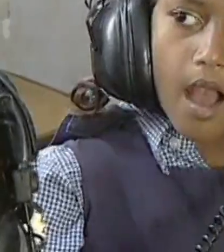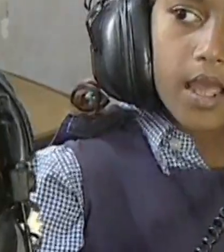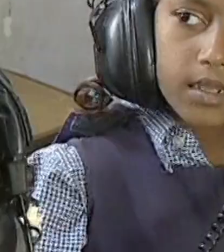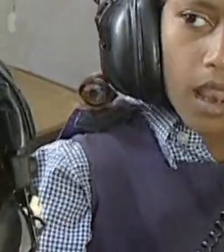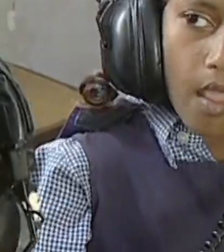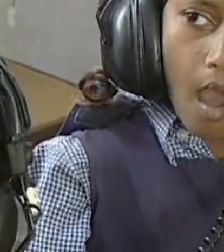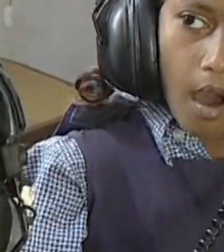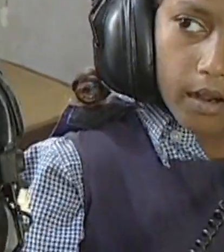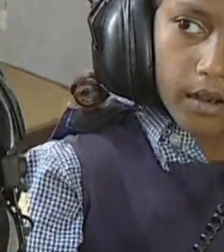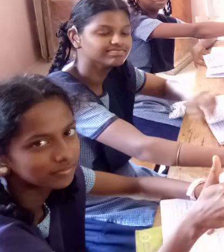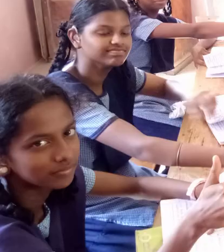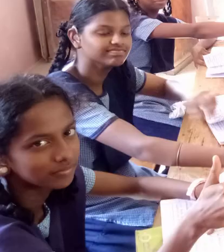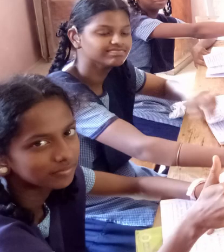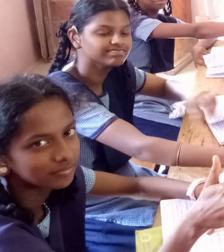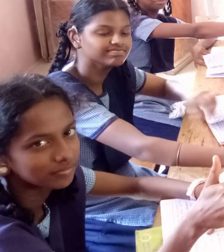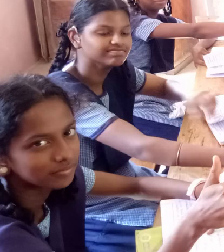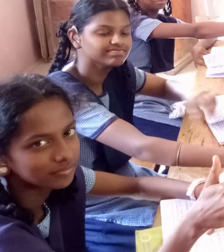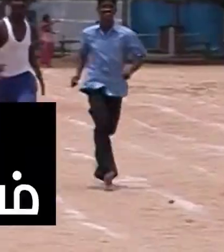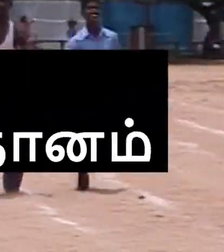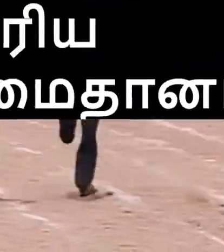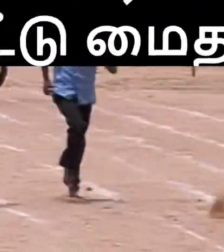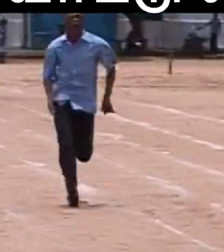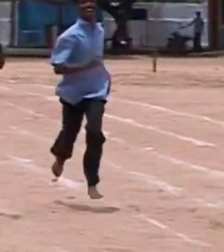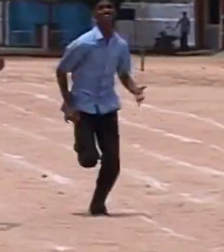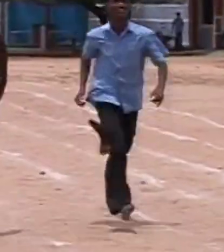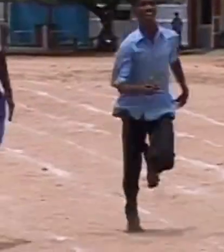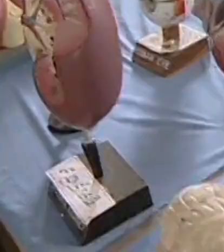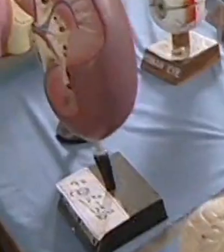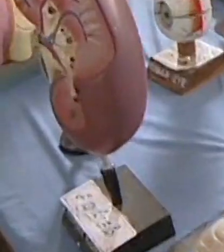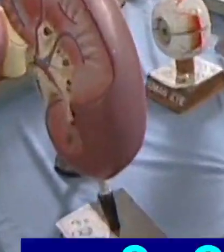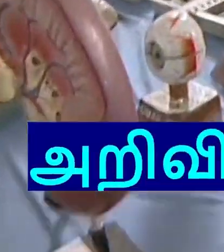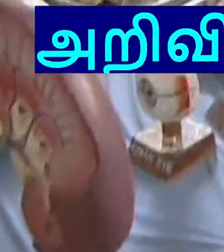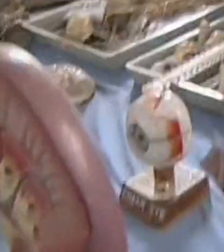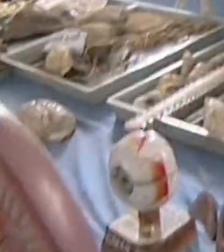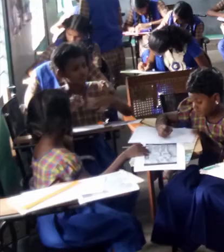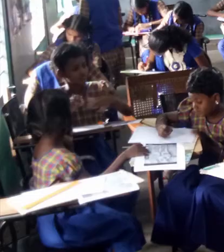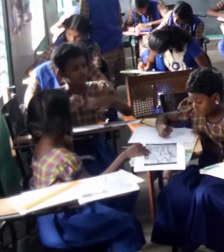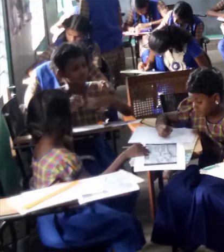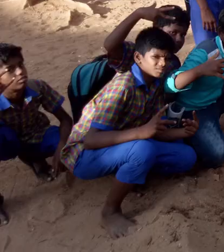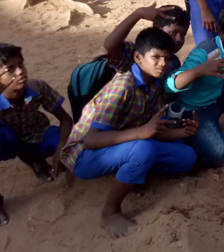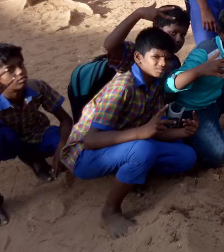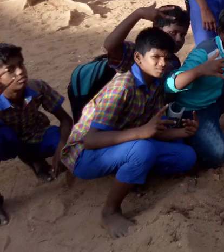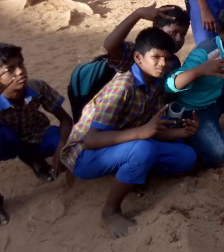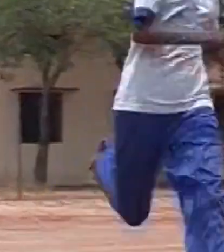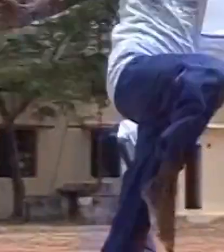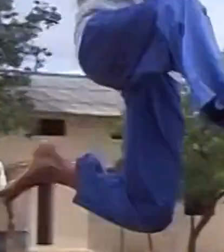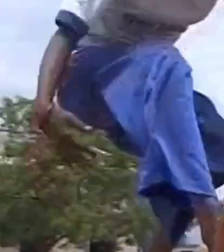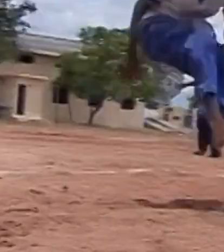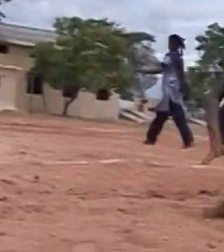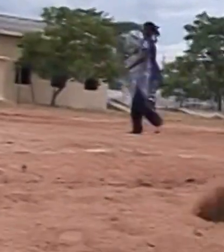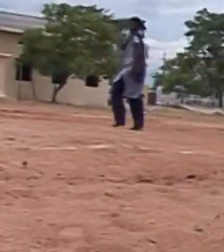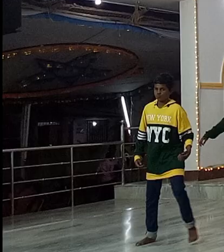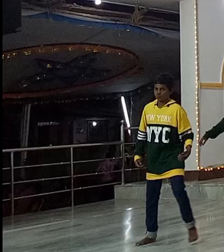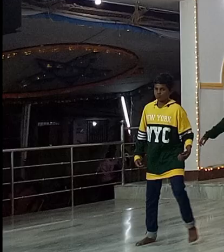செவித்துணை கருவிகளுடன் கூடிய வகுப்பறைகள், சிறப்பு பேச்சு பயிற்சியுடன் கூடிய பாடவேளை, மிகப்பெரிய விளையாட்டு மைதானம், அறிவியல் பயிற்சி கூடம், நூலகம், சுற்றுச்சூழல்